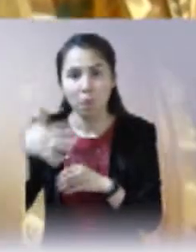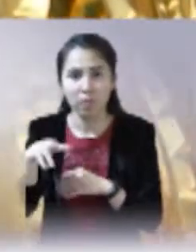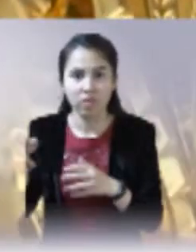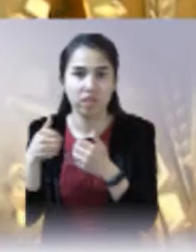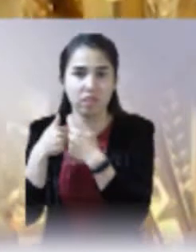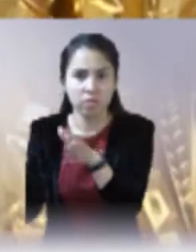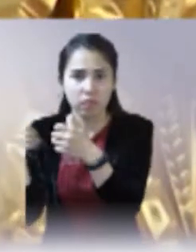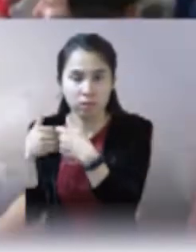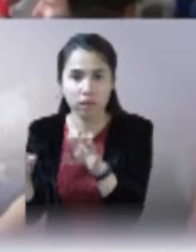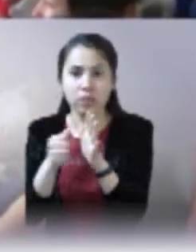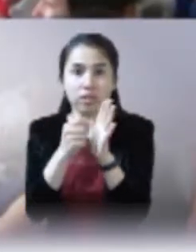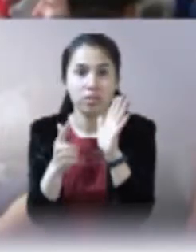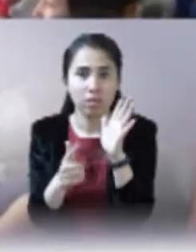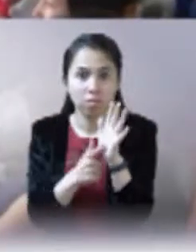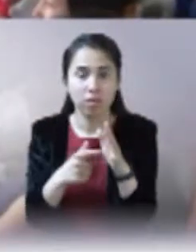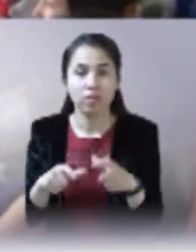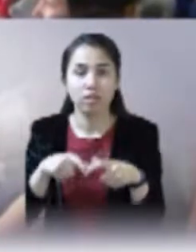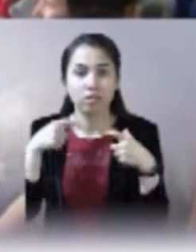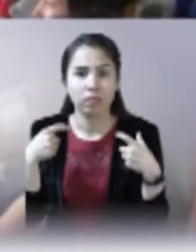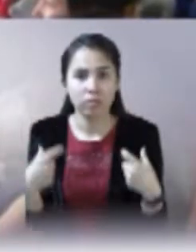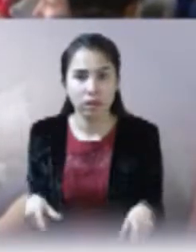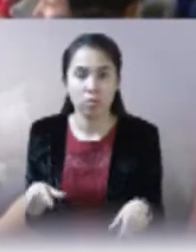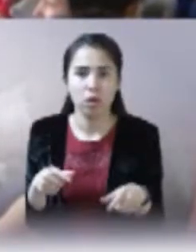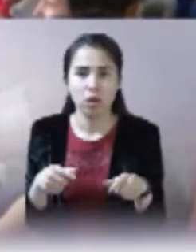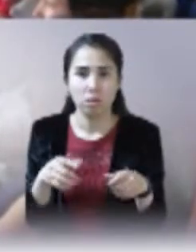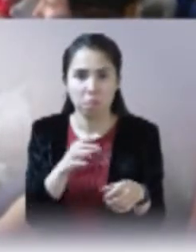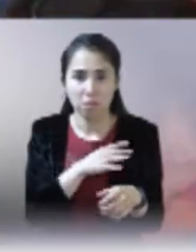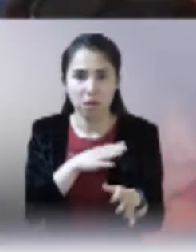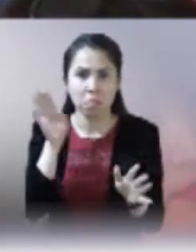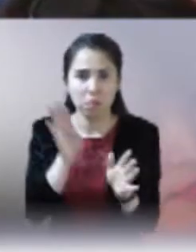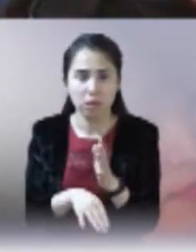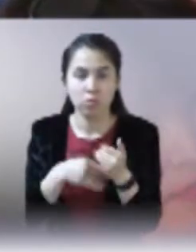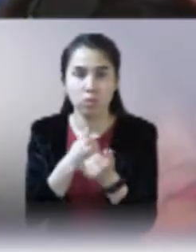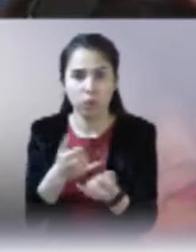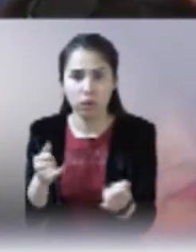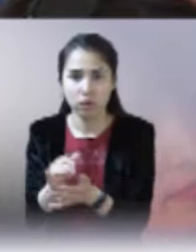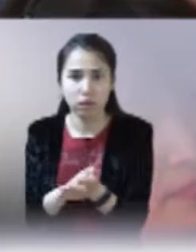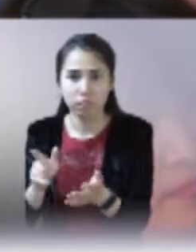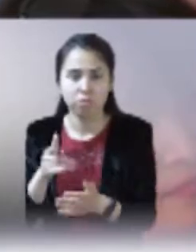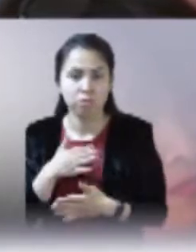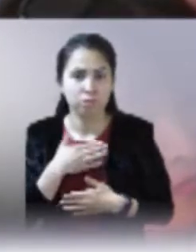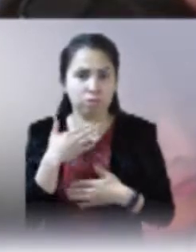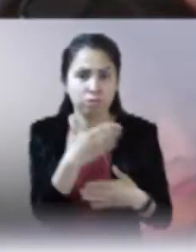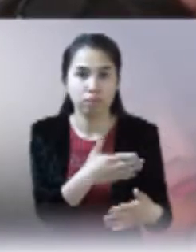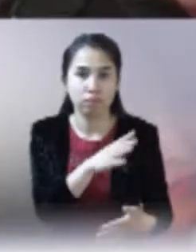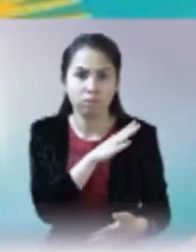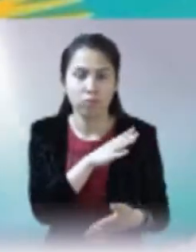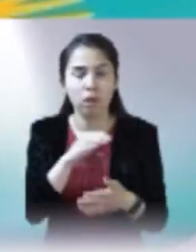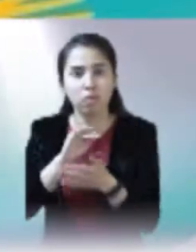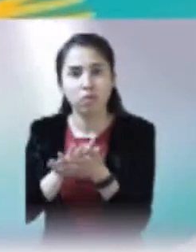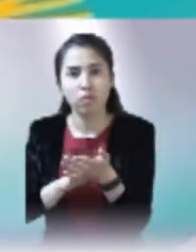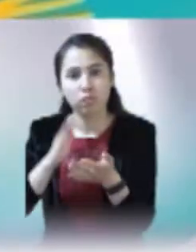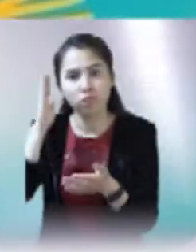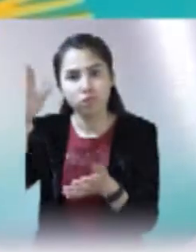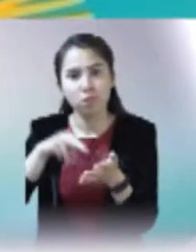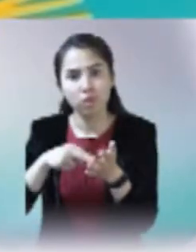В Управлениях природных ресурсов и регулировании природопользования, финансов, сельского хозяйства флаги имеют неподобающий вид. Заместитель акима города раскритиковал всех ответственных